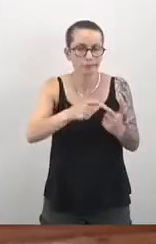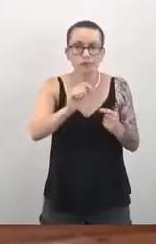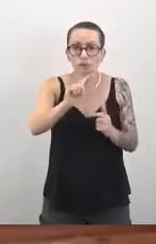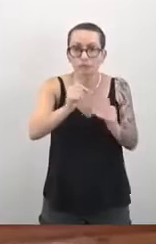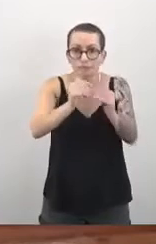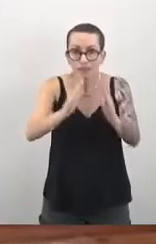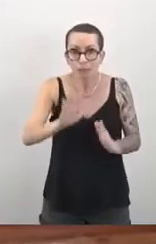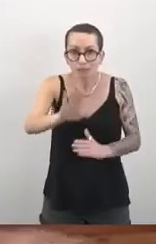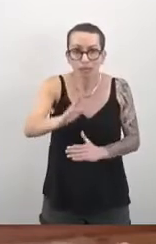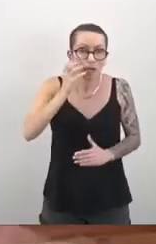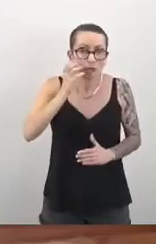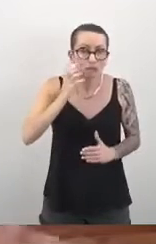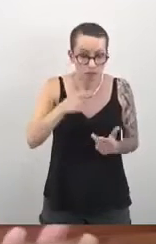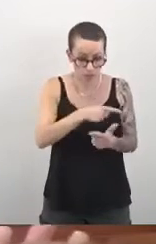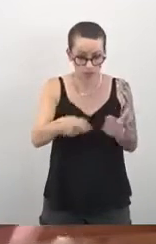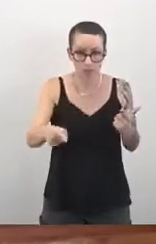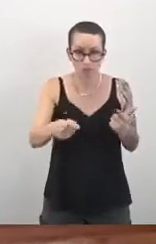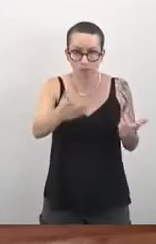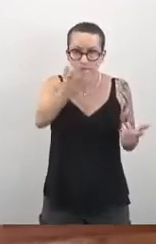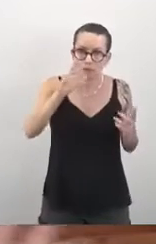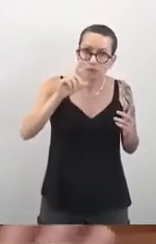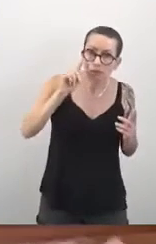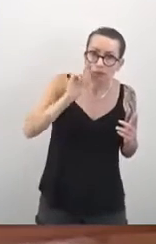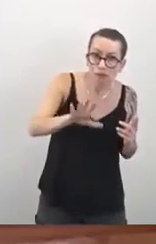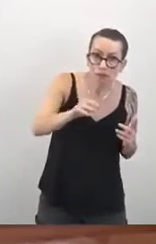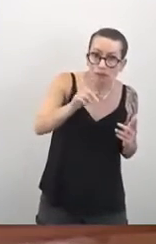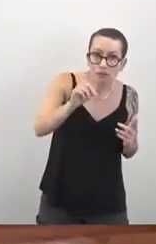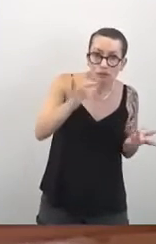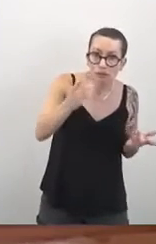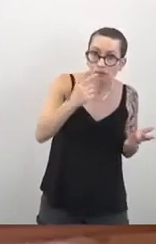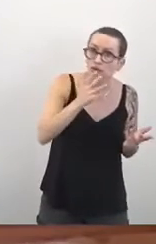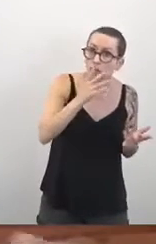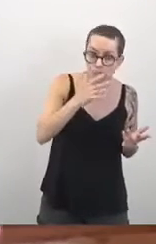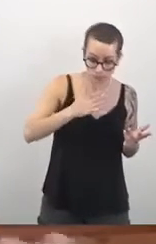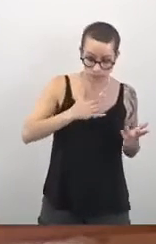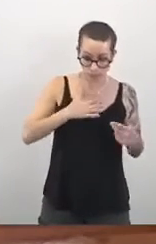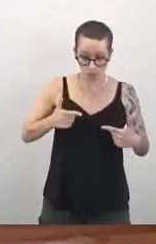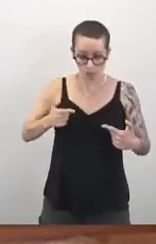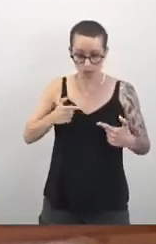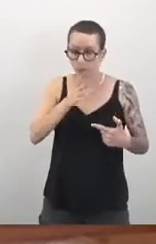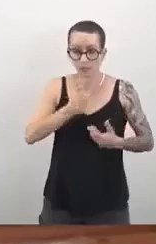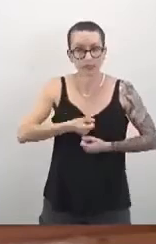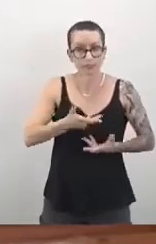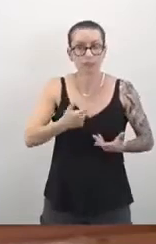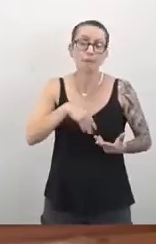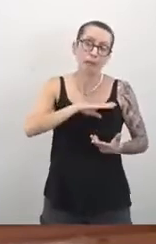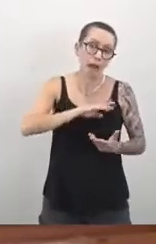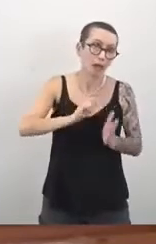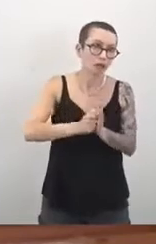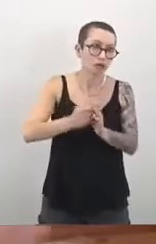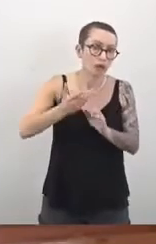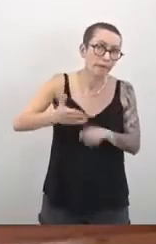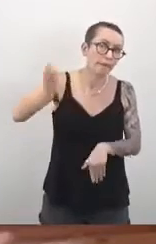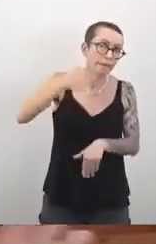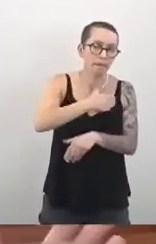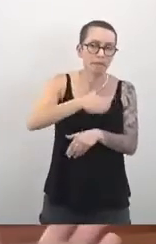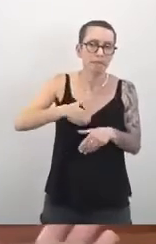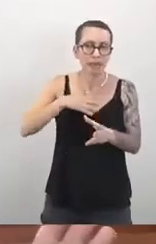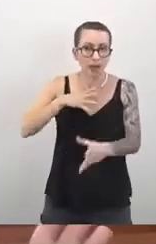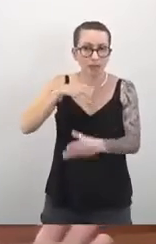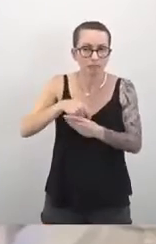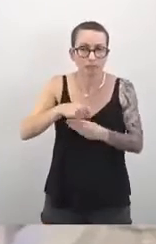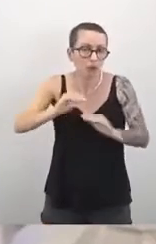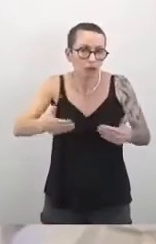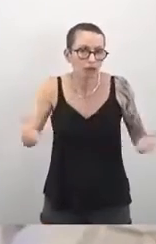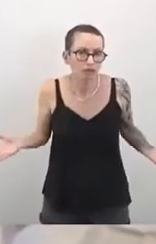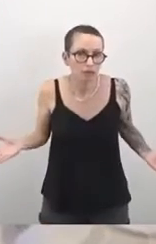adolescents. Donc, si votre opposition ne peut pas s'exprimer sous le prétexte qu'un jour elle a été élue, bon, bah, à ce moment-là, on arrête tout.